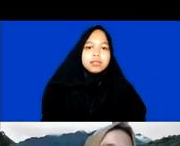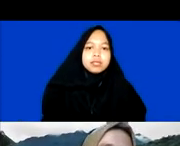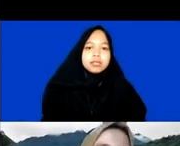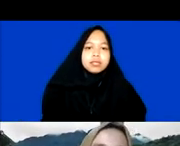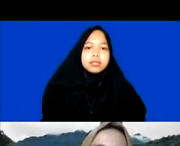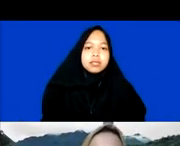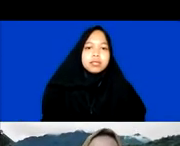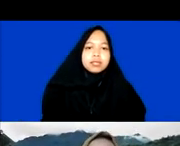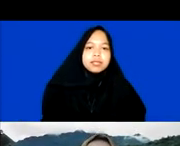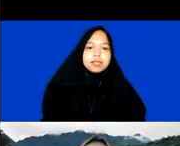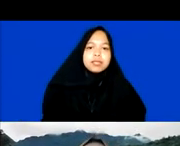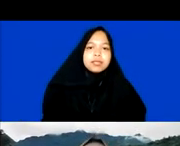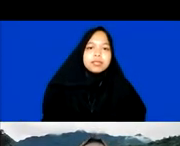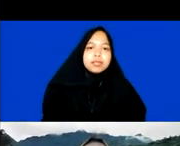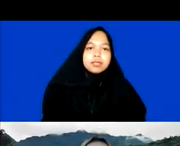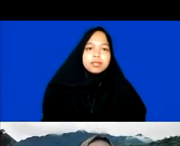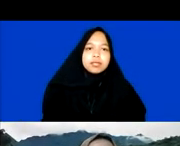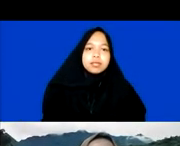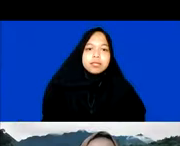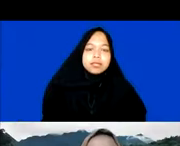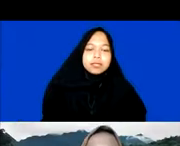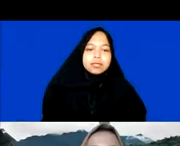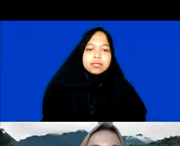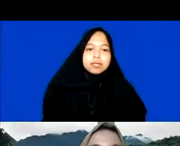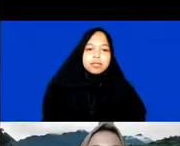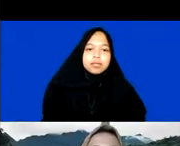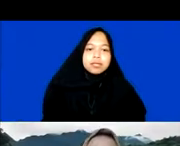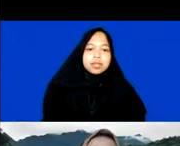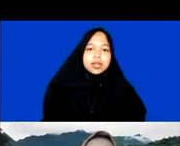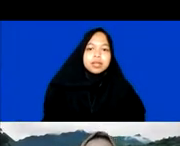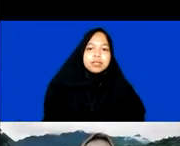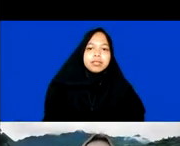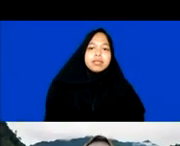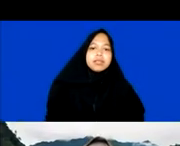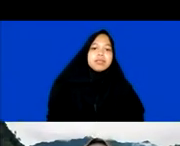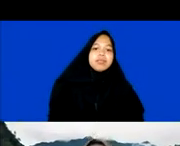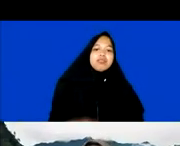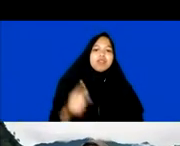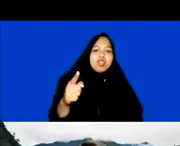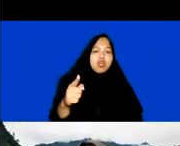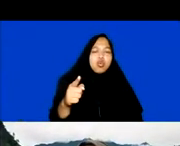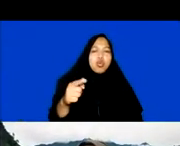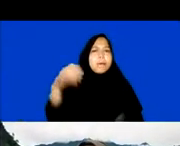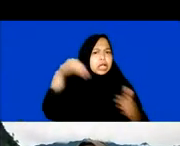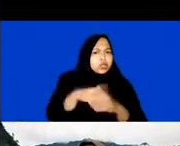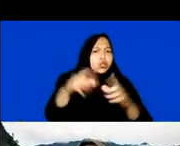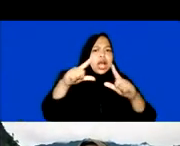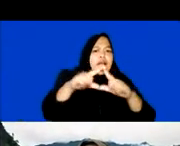Karya lainnya ya. Apa? Pernah ikut Art Jog juga nih. Pernah masuk Art Jog juga dan Iya.